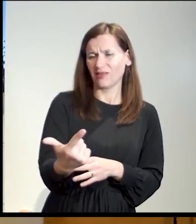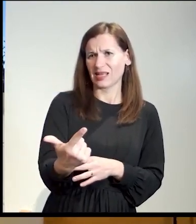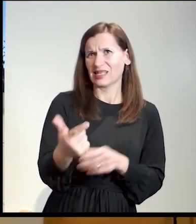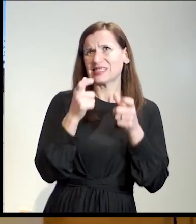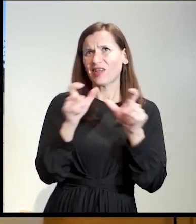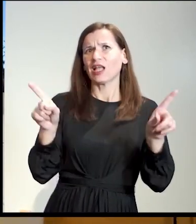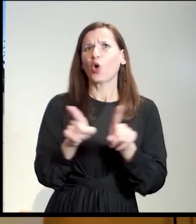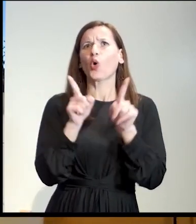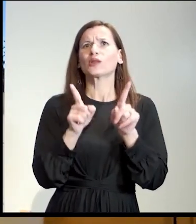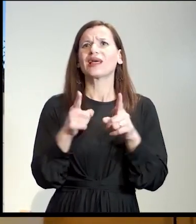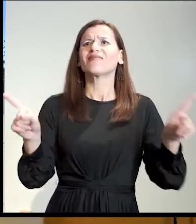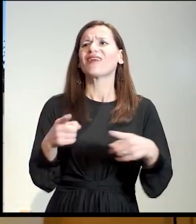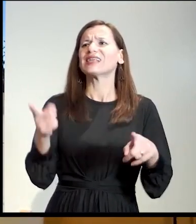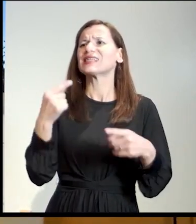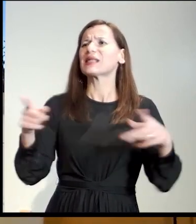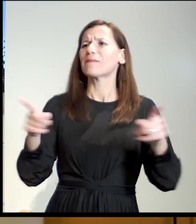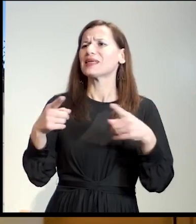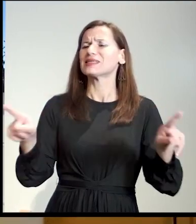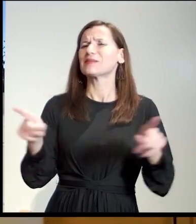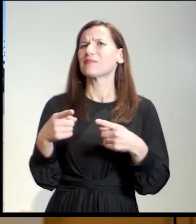iz pesmi Marko Skače